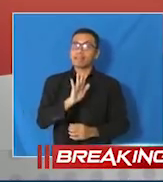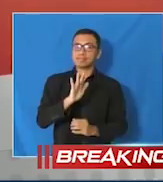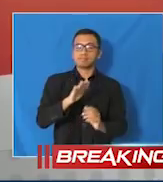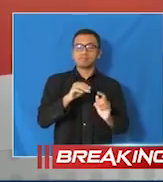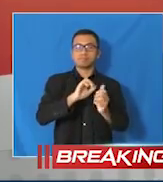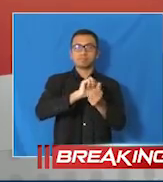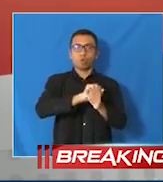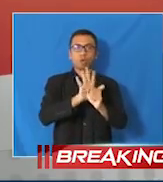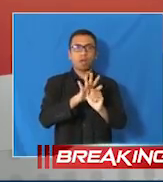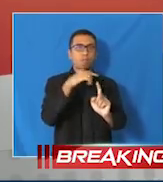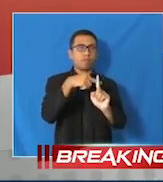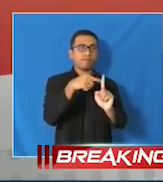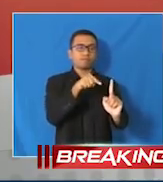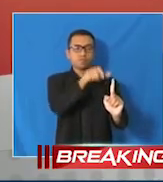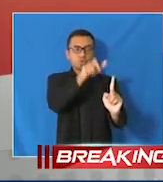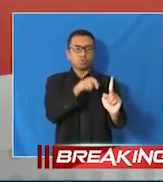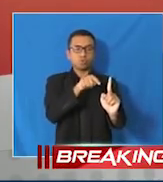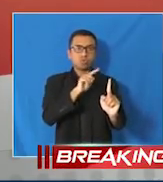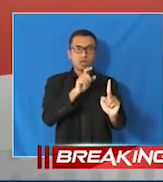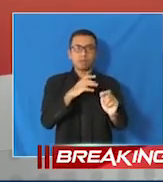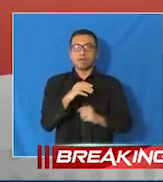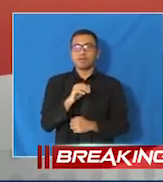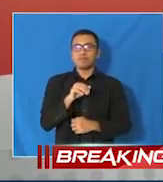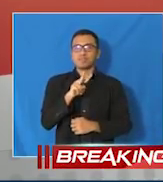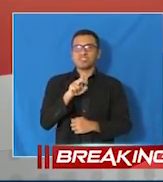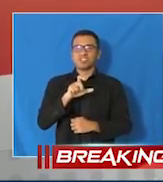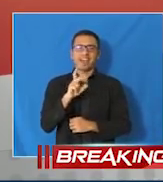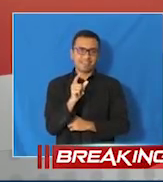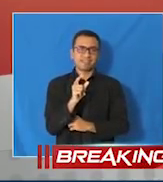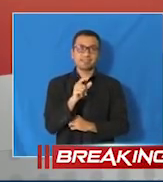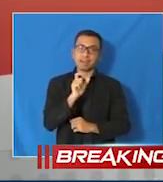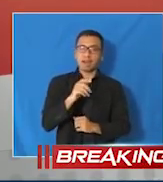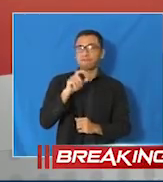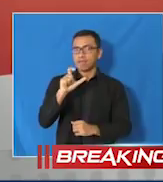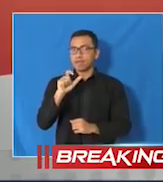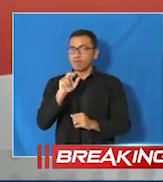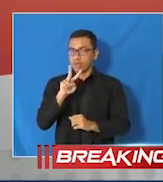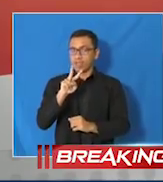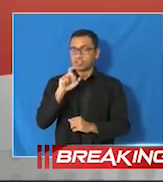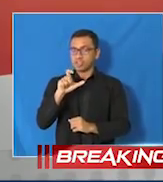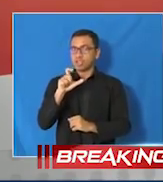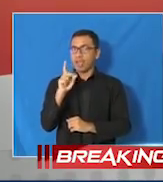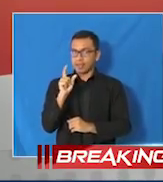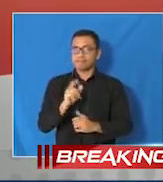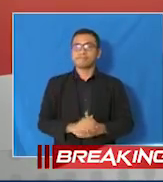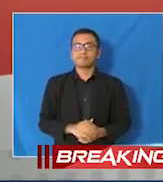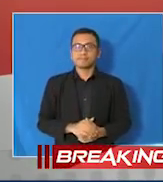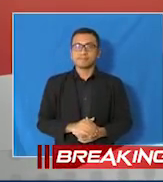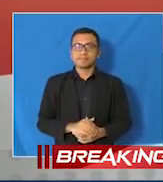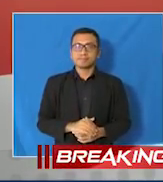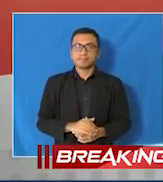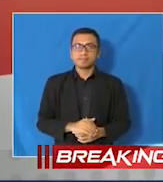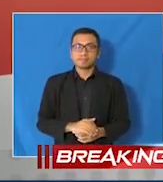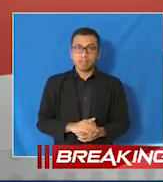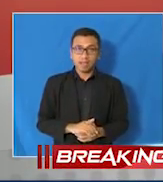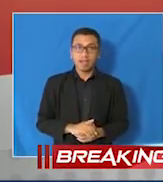dapatkan dari pemeriksaan PCR yg itunya inilah yang menjadi kaiden sekitar tetapi dari